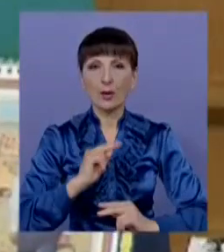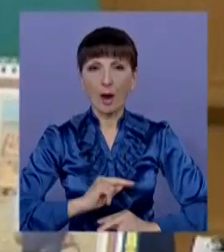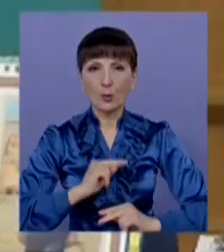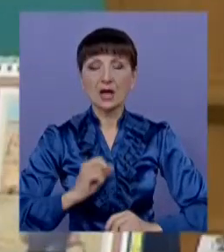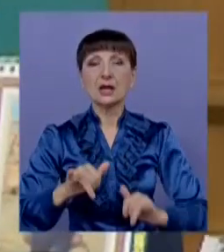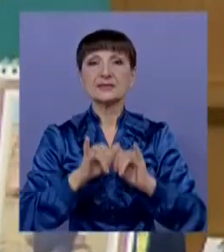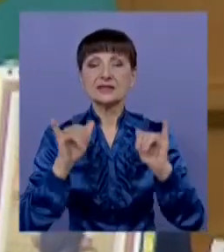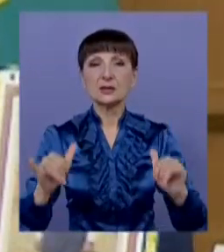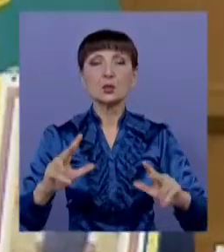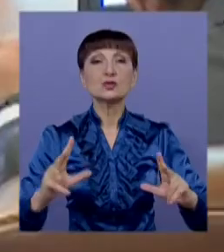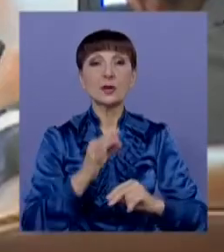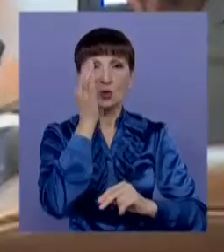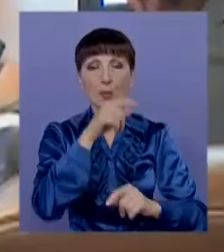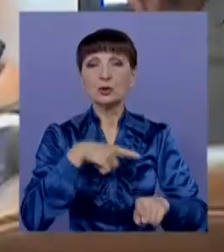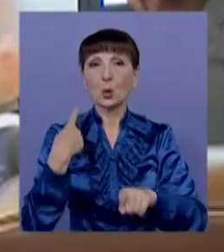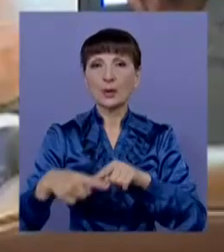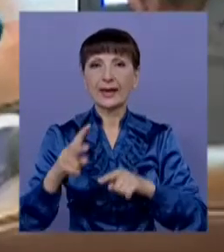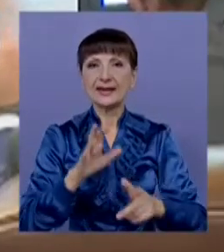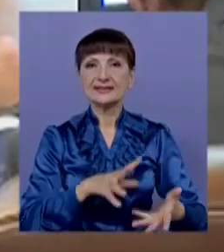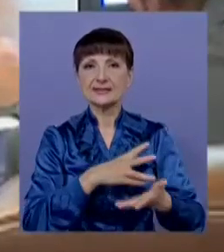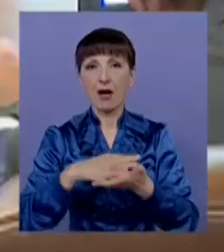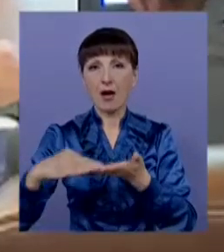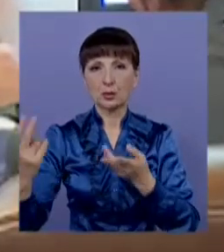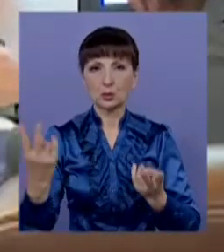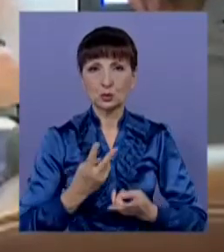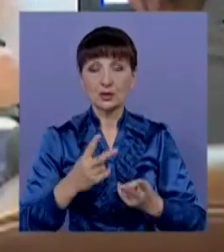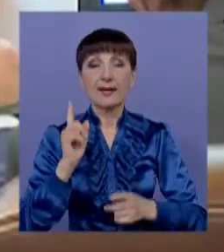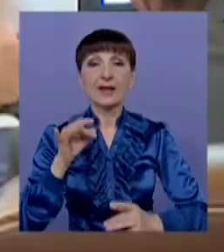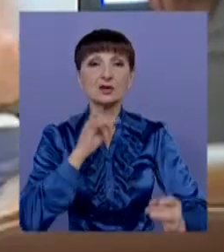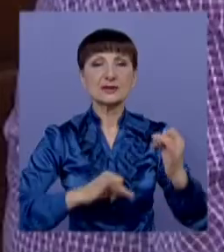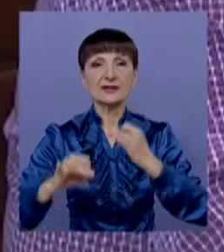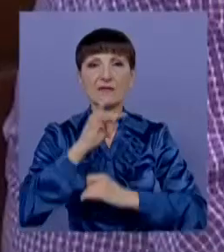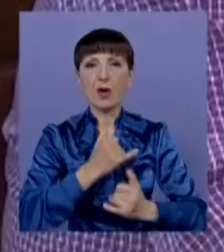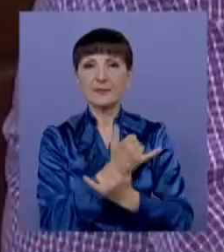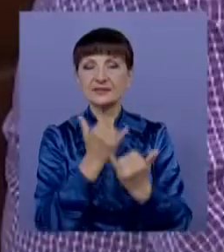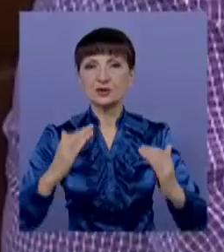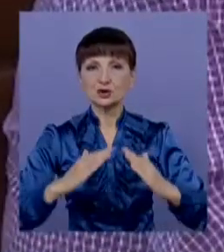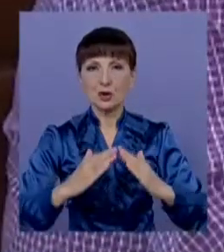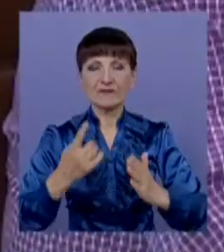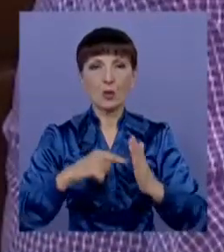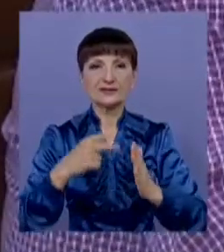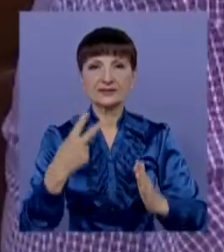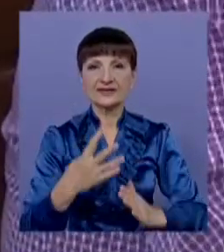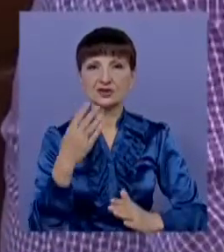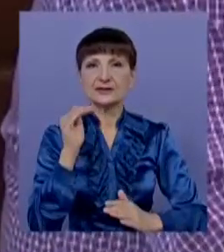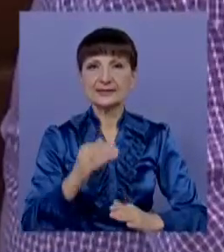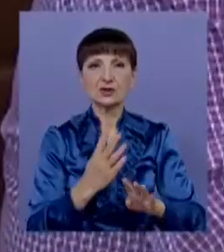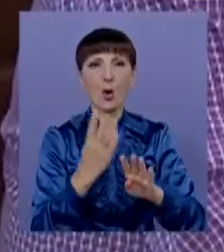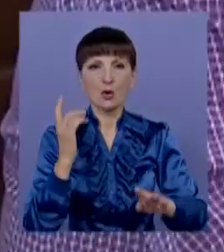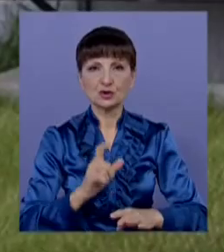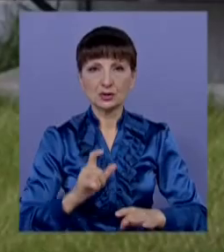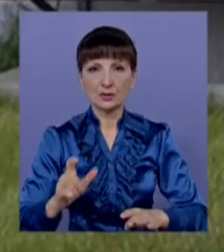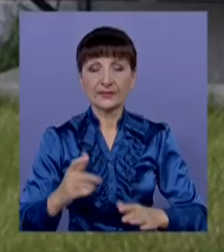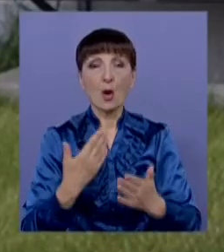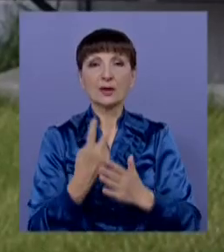распространить успешный опыт на другие КСК. На встрече также подняли тему обеспечения жильем. В городе сейчас 24 тысячи очередников,